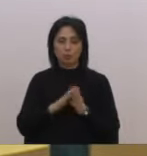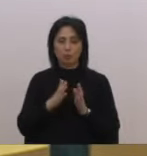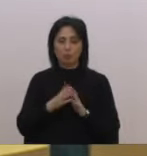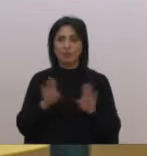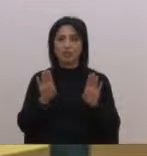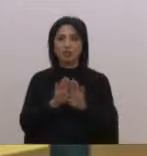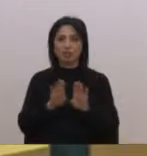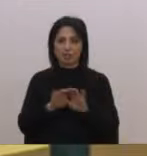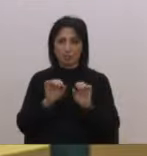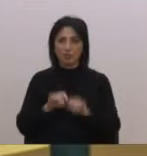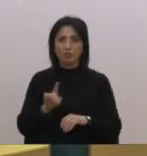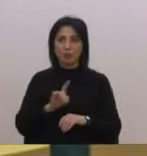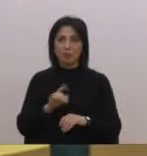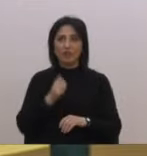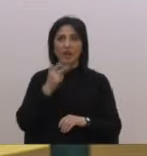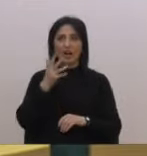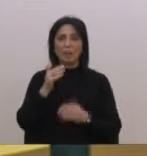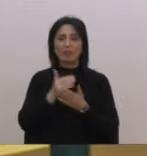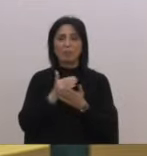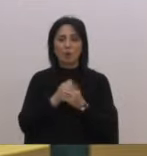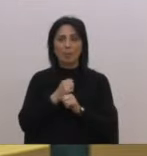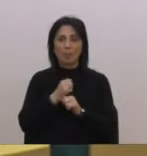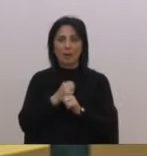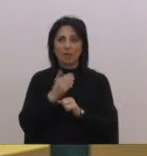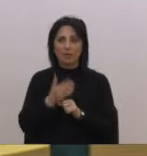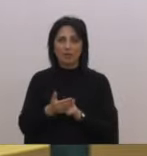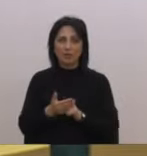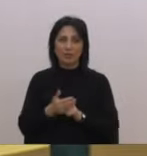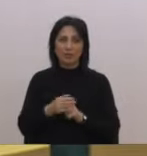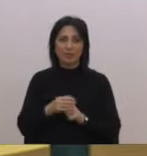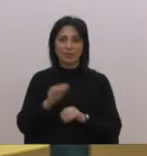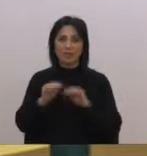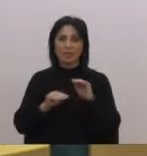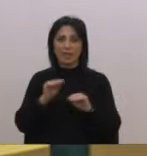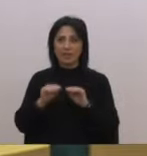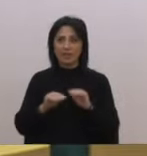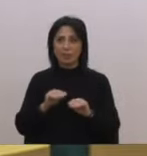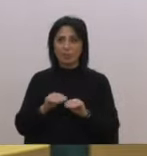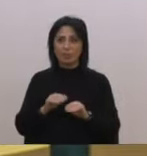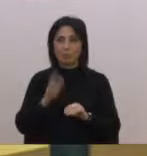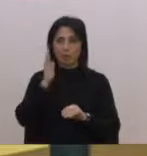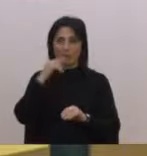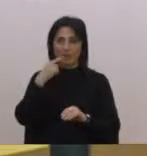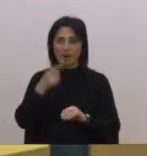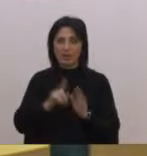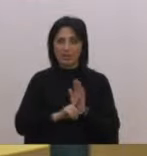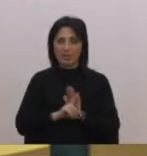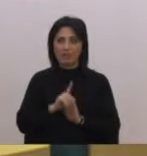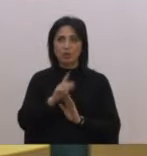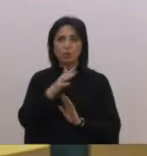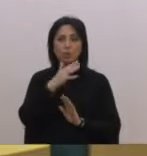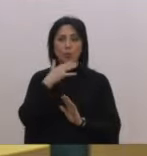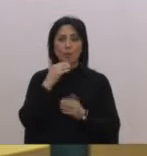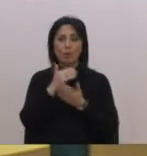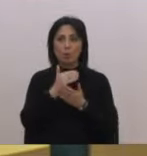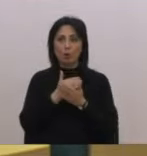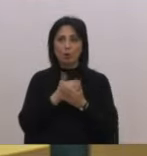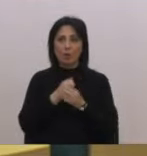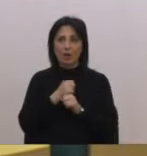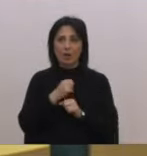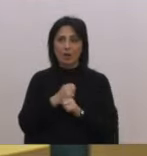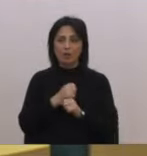dar reba, șeizul, bar, ramdeni programa ca cheta, danerge, mamaulitat, ca e buli, uamravi programe, bica